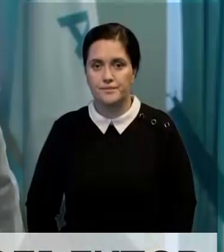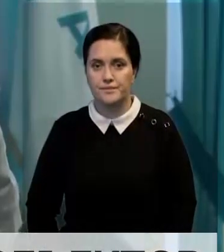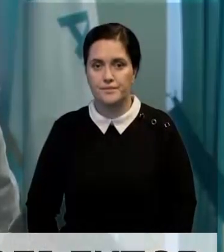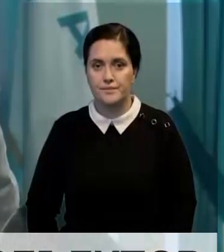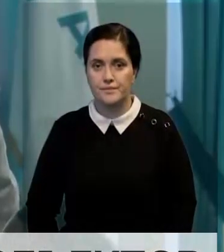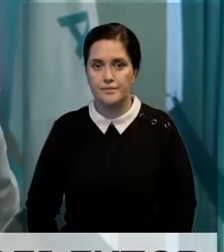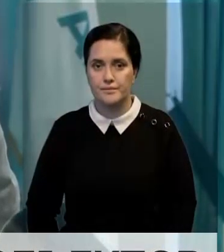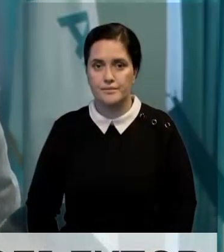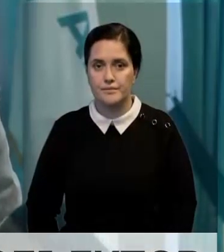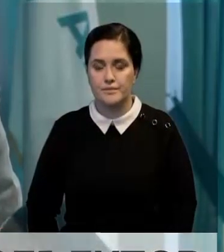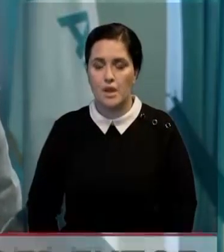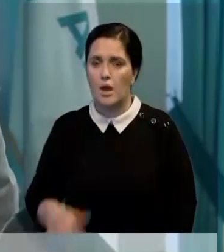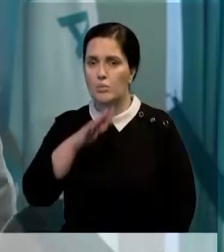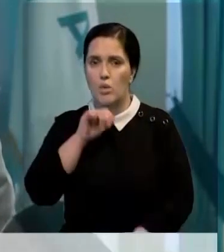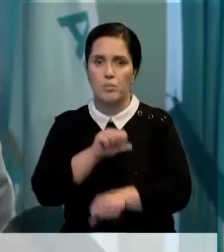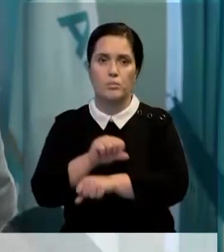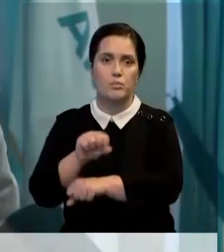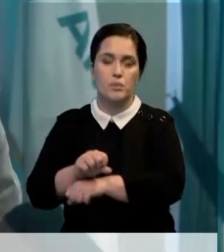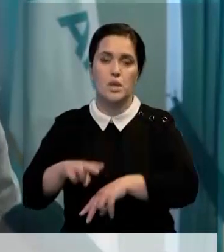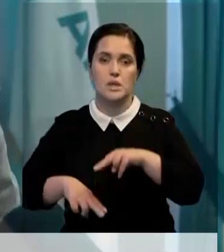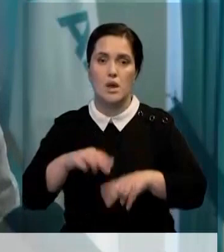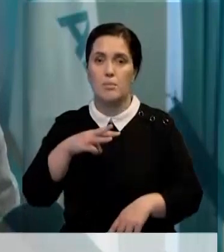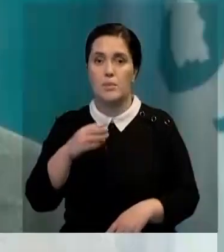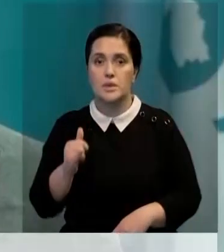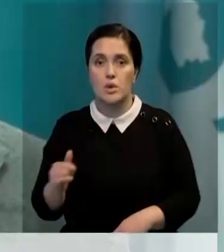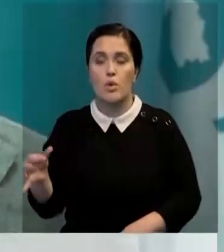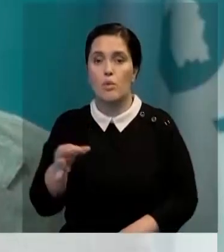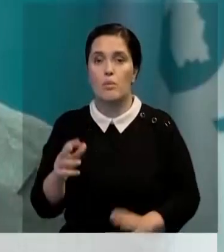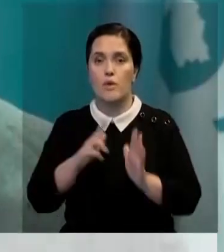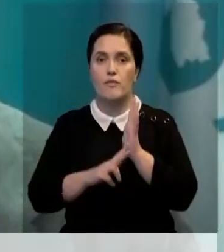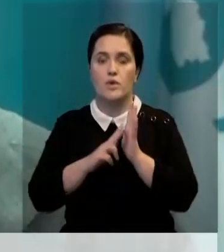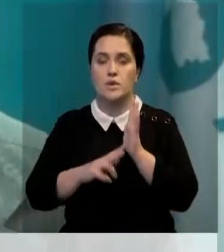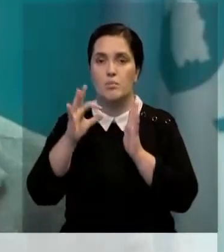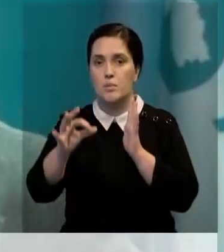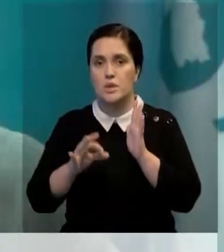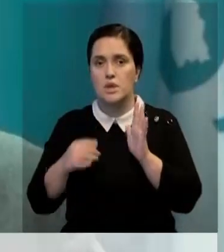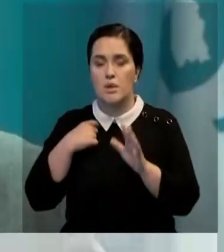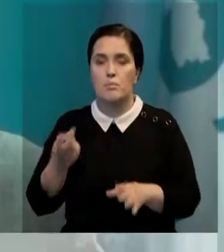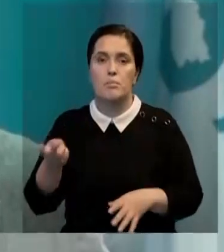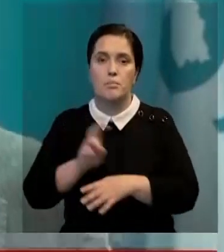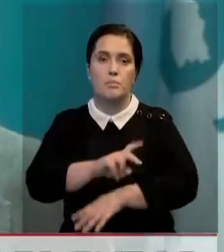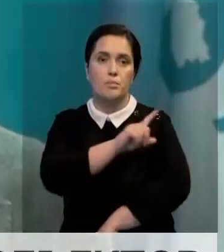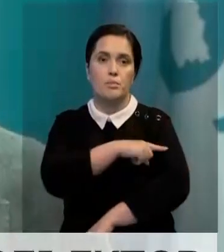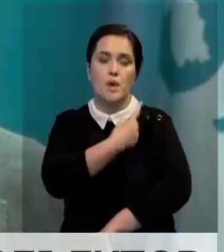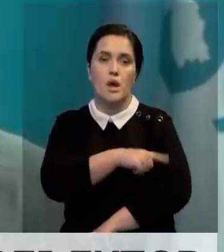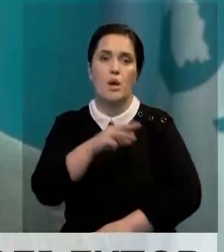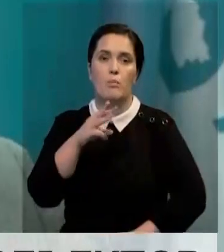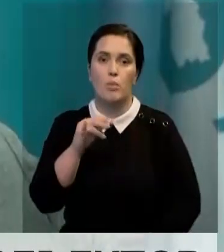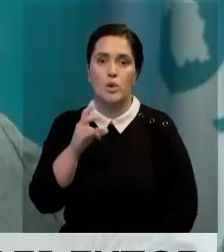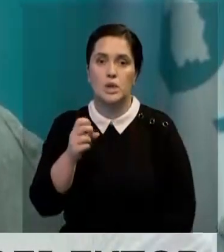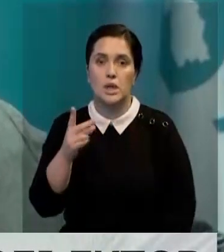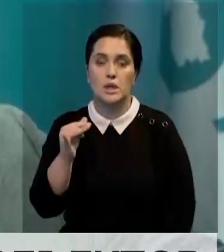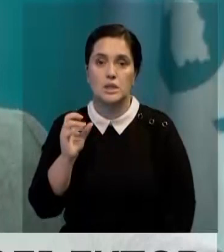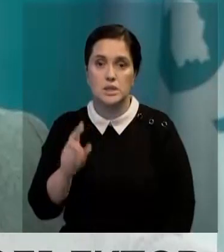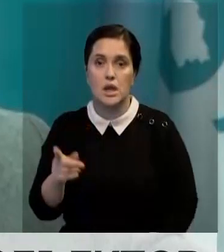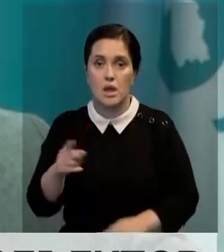Много где приостановлено строительство объектов в Мангистауской области на 80%. Мы посетили больницу в Муналинском районе, которая